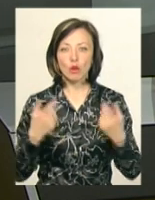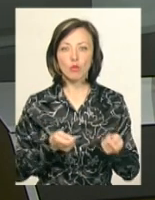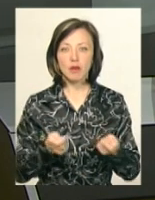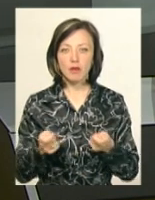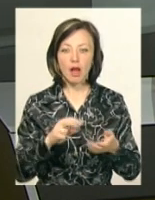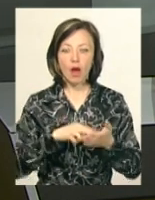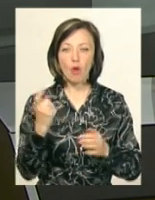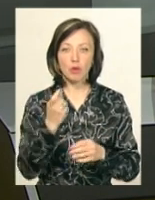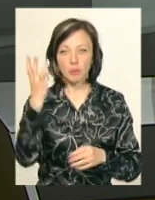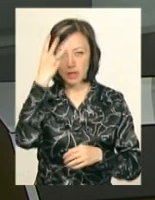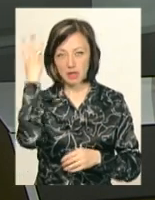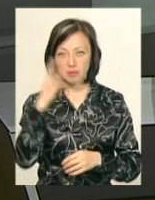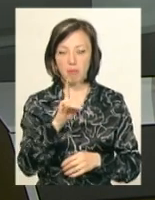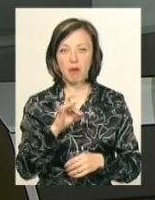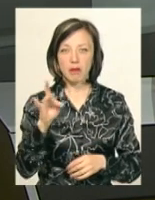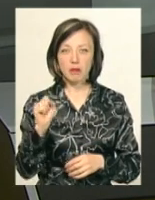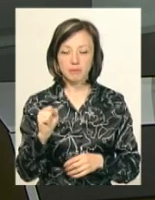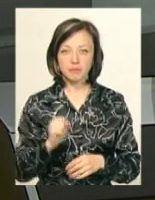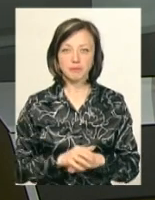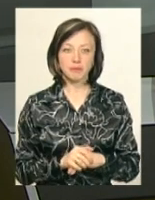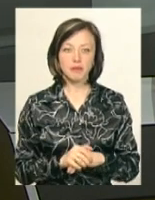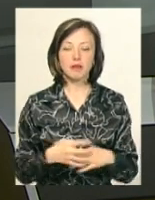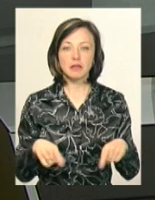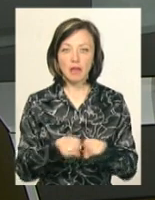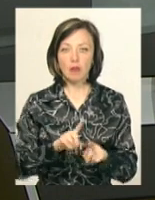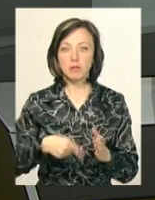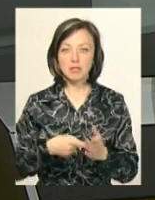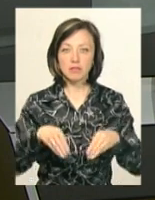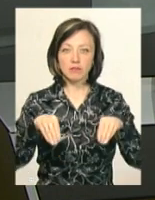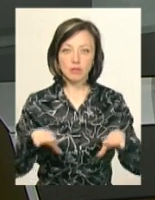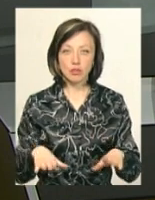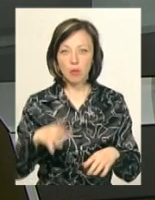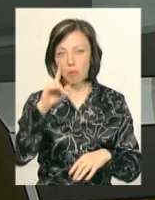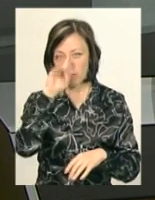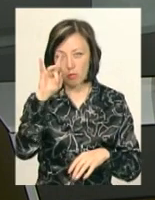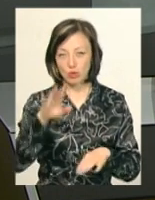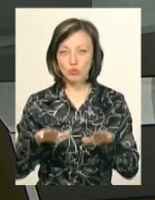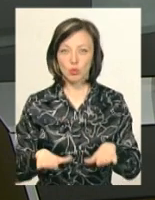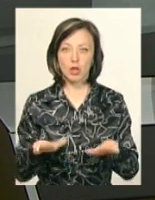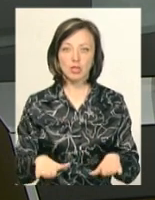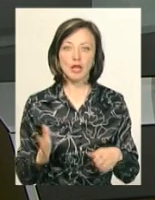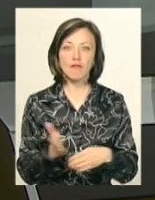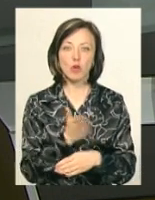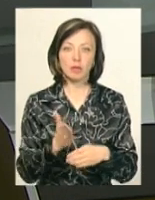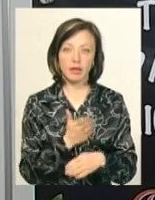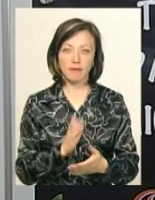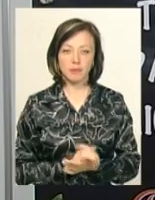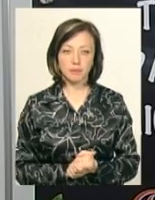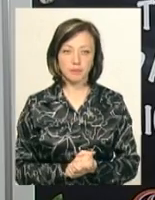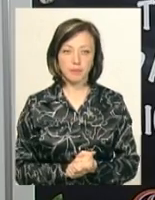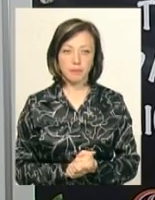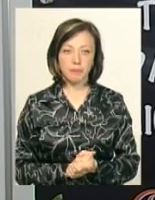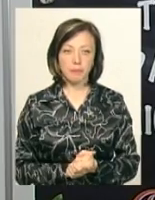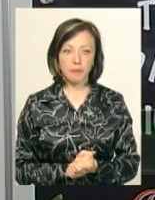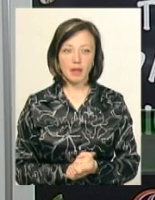управління економіки Хмельницької мерії Оксана Новодон. Так, у місті вирішили популяризувати тутешніх виробників. Зараз